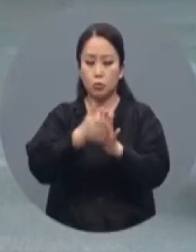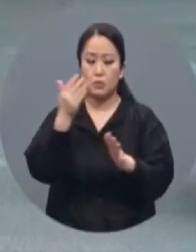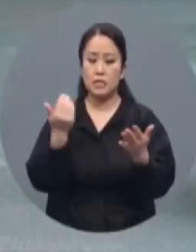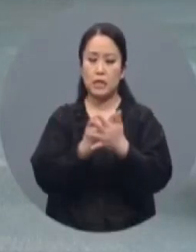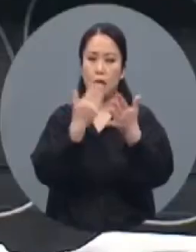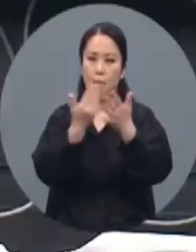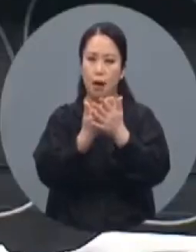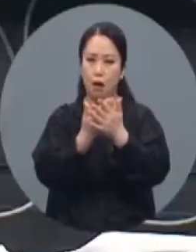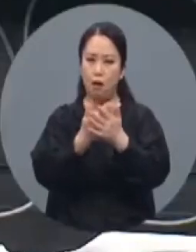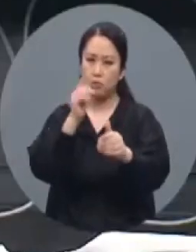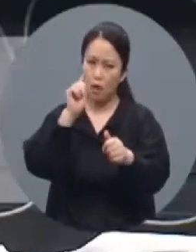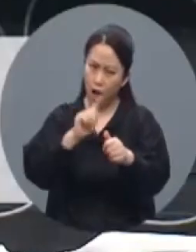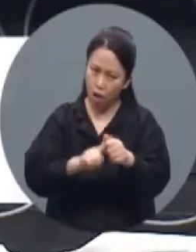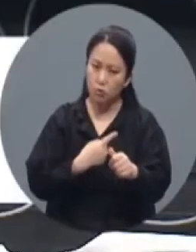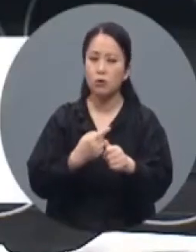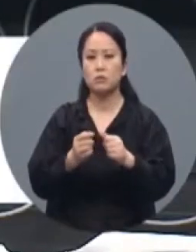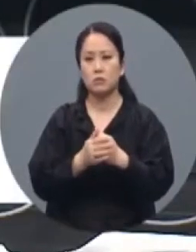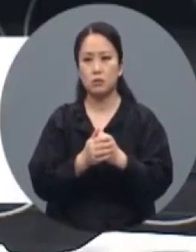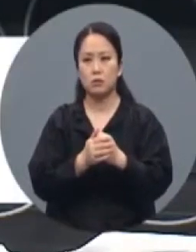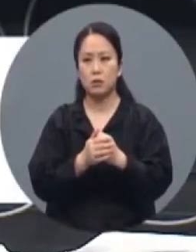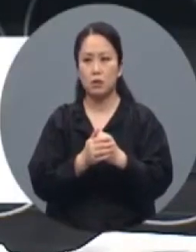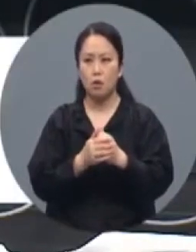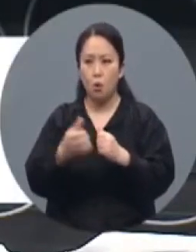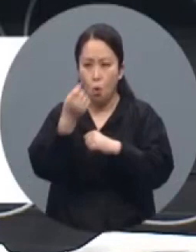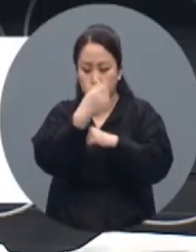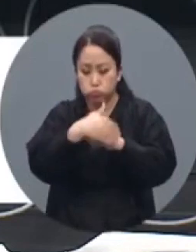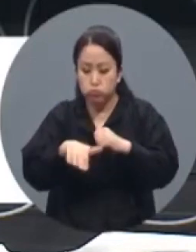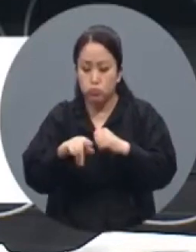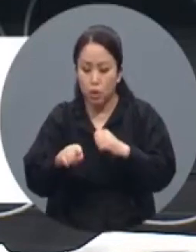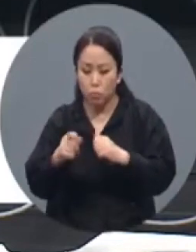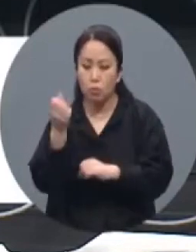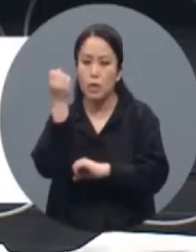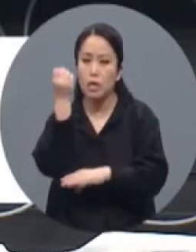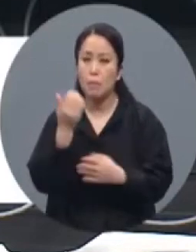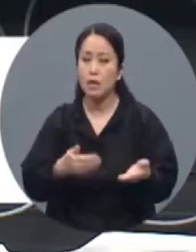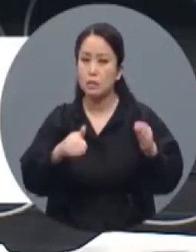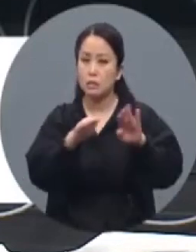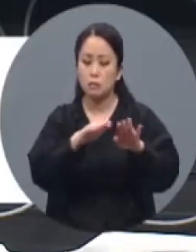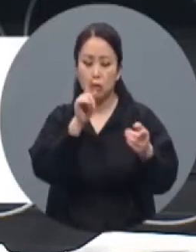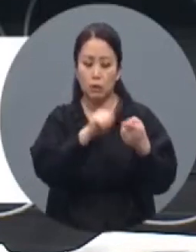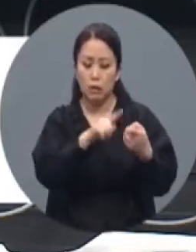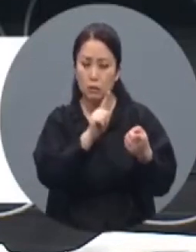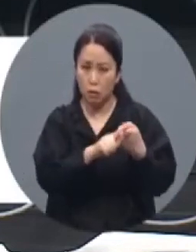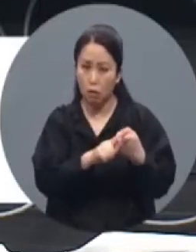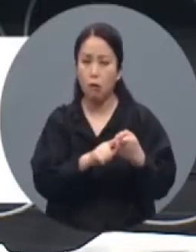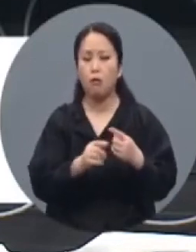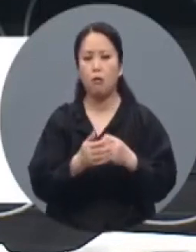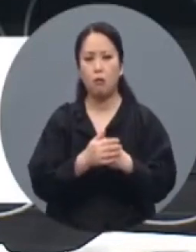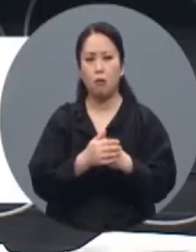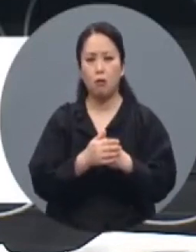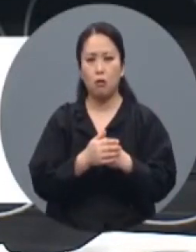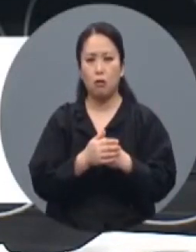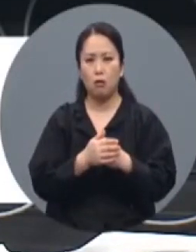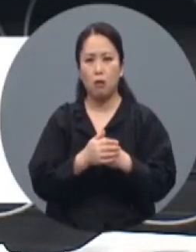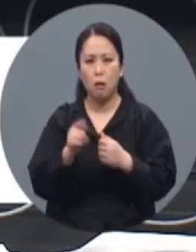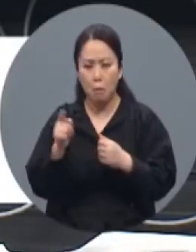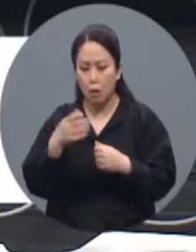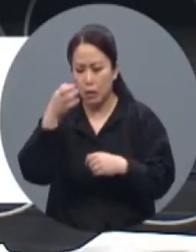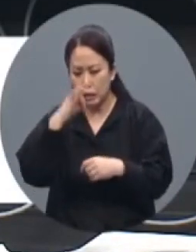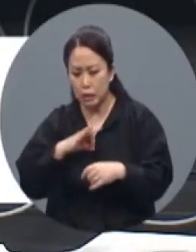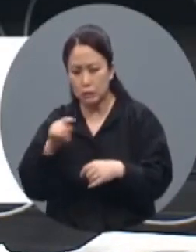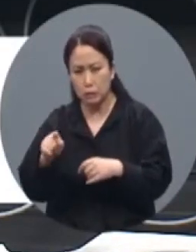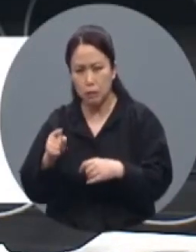도시개발에 당연히 부수적으로 따라가는 기반시설을 한 부분을 가지고 자기네들이